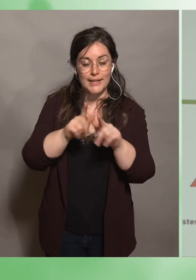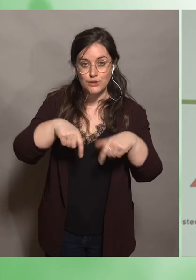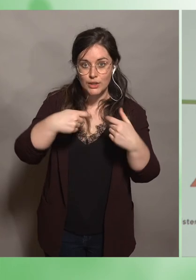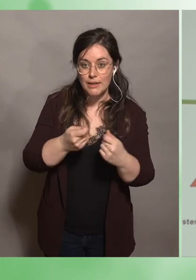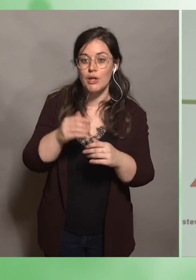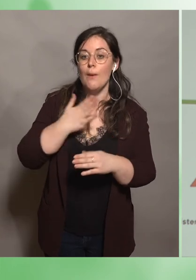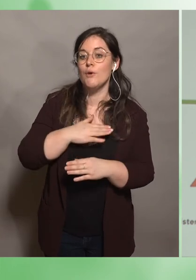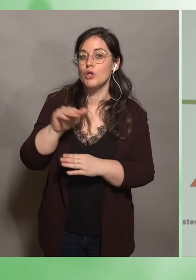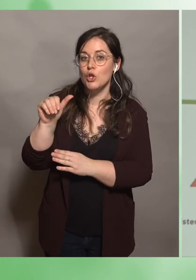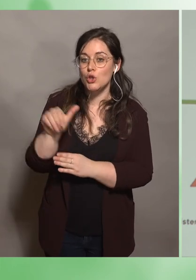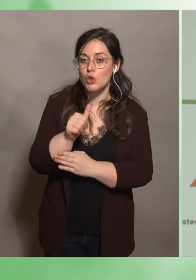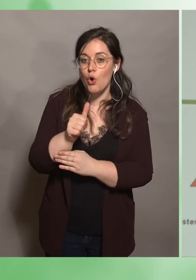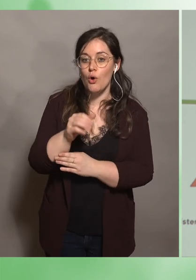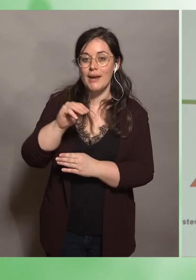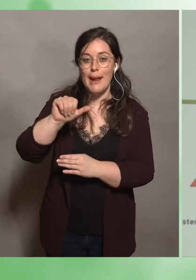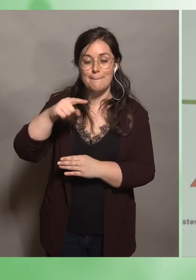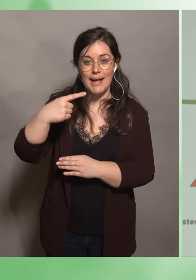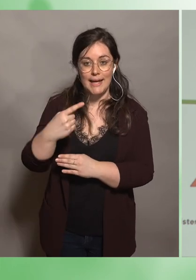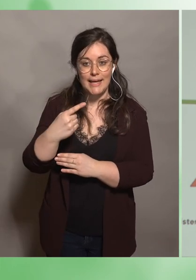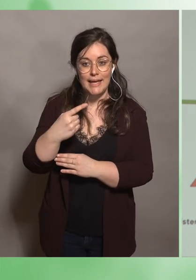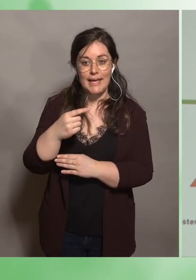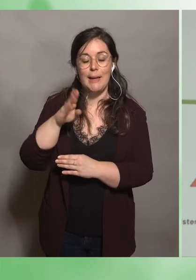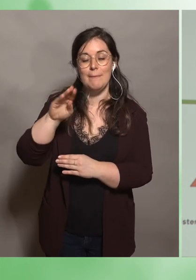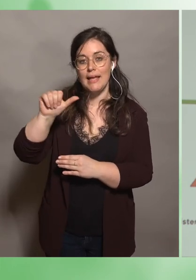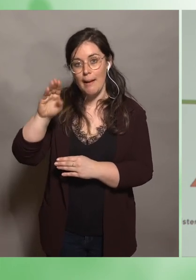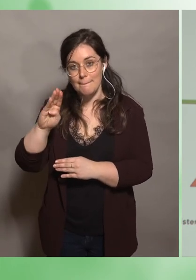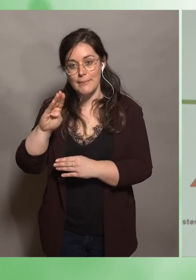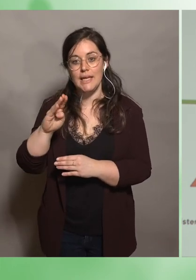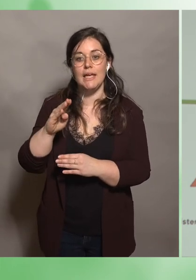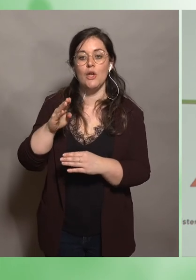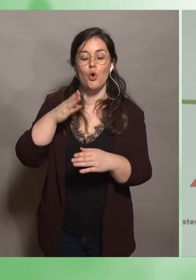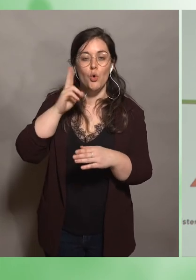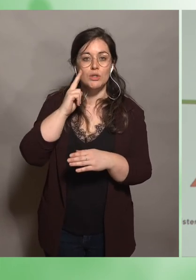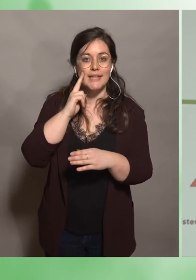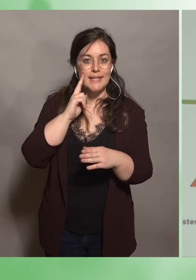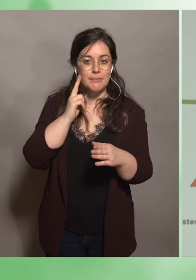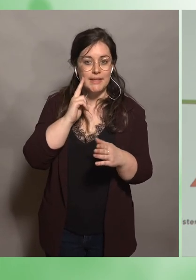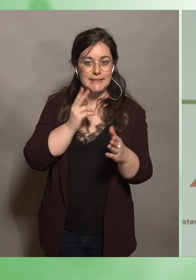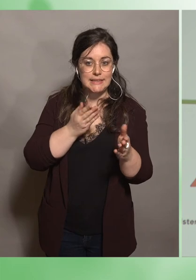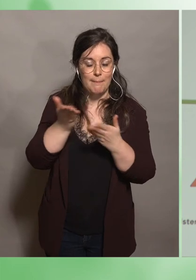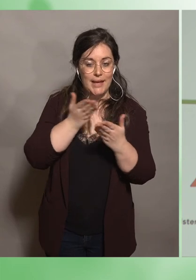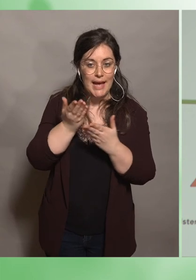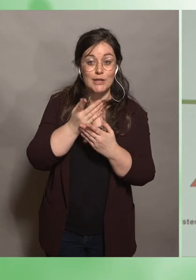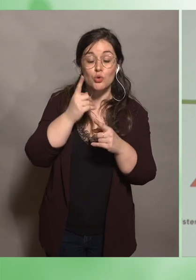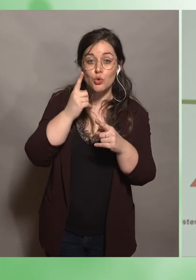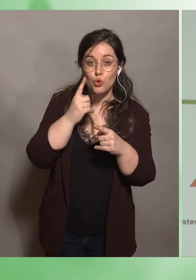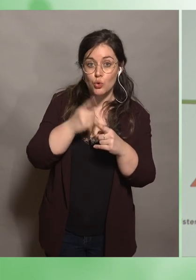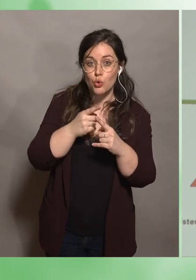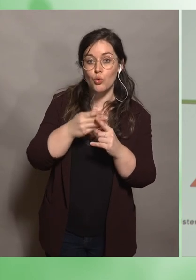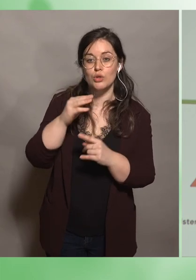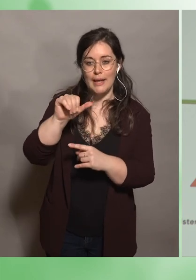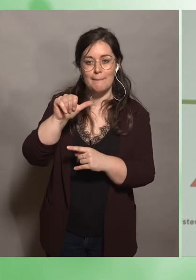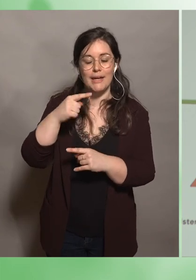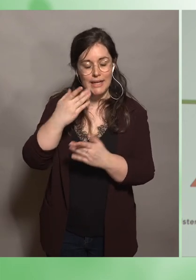möchte ich noch einmal die MAG, die BAB Unternehmensberatung, aber auch vor allem die MAG,